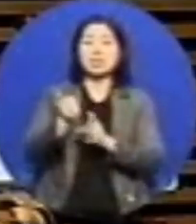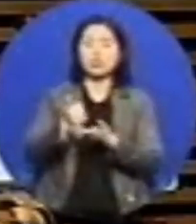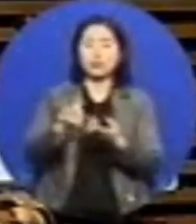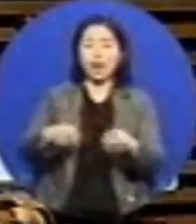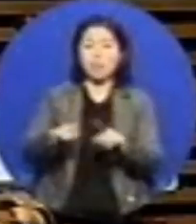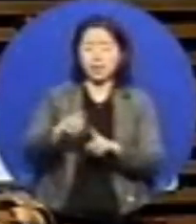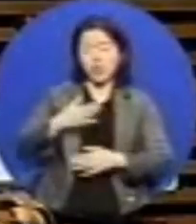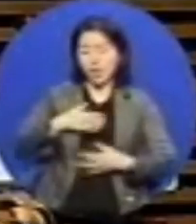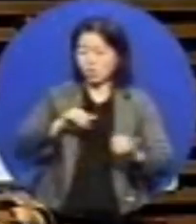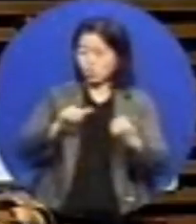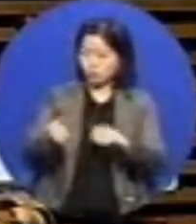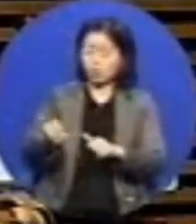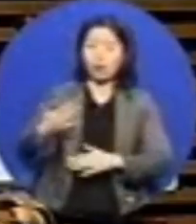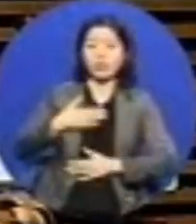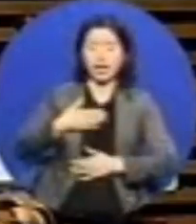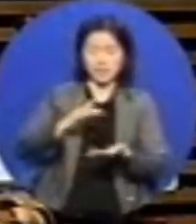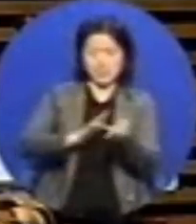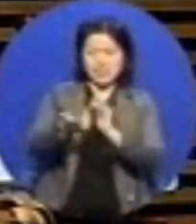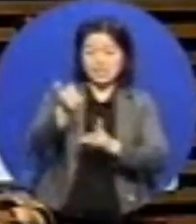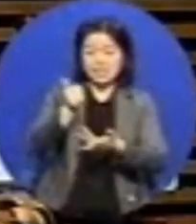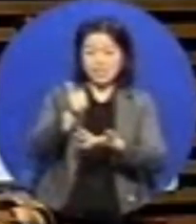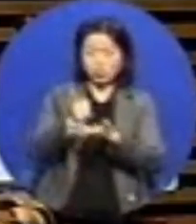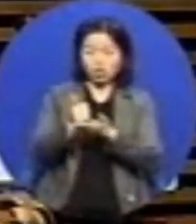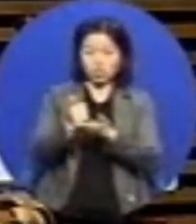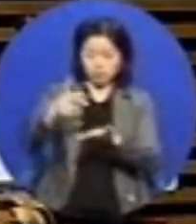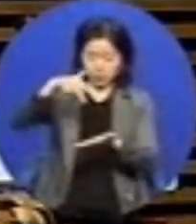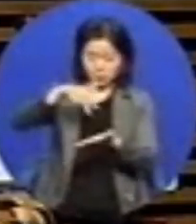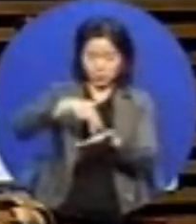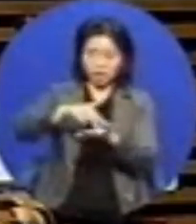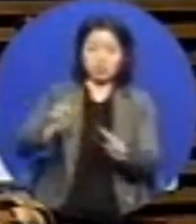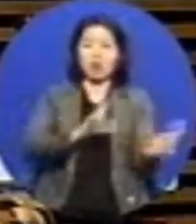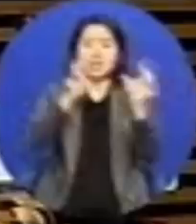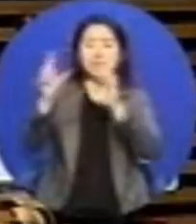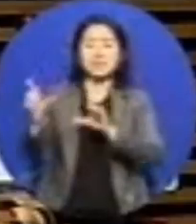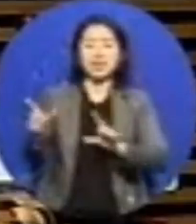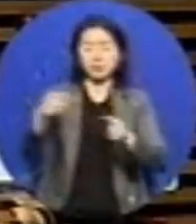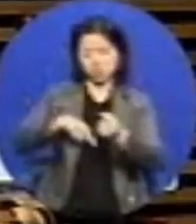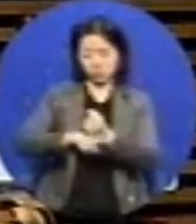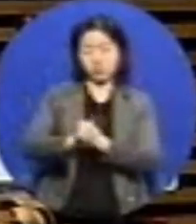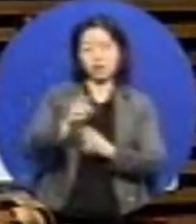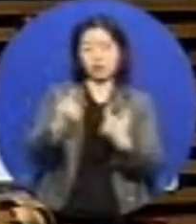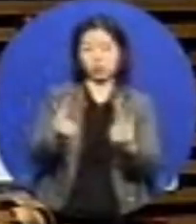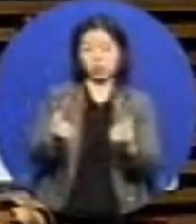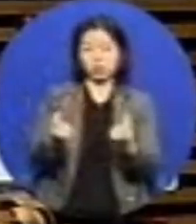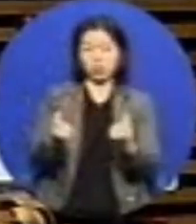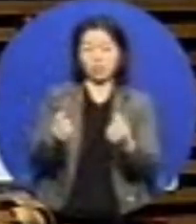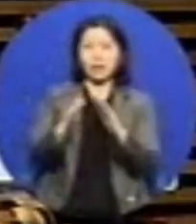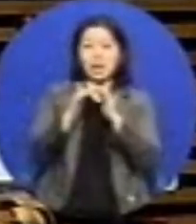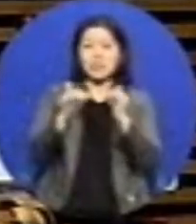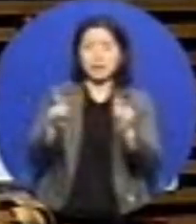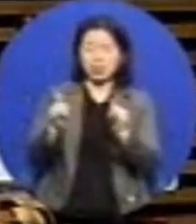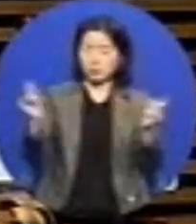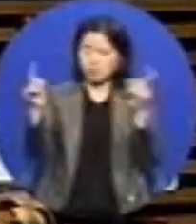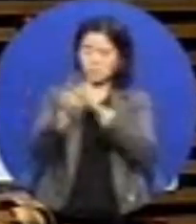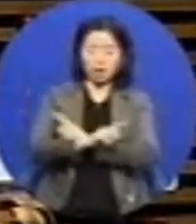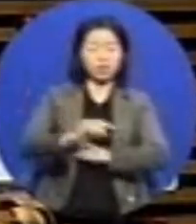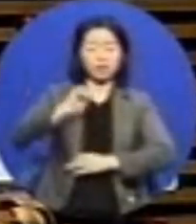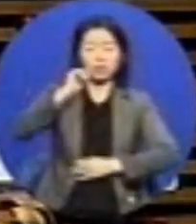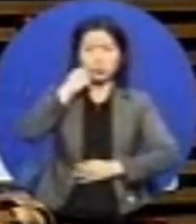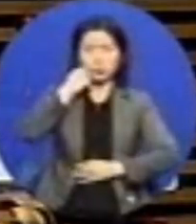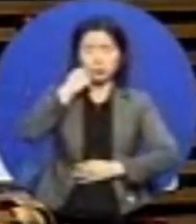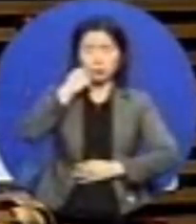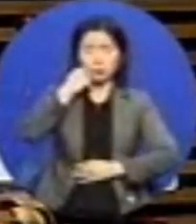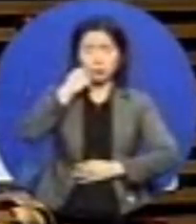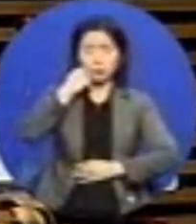이제 예수님으로 살게 되었다는 사실을 말하는 것이고 사람이 안 바뀔 수가 없죠